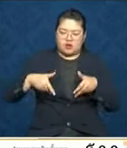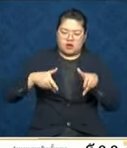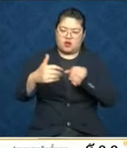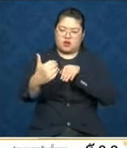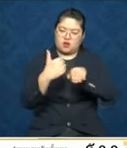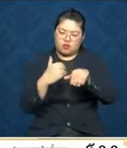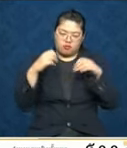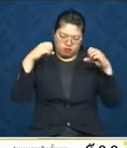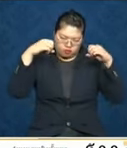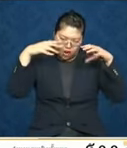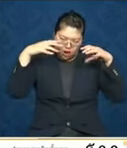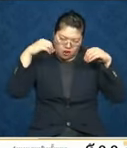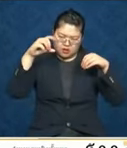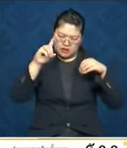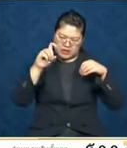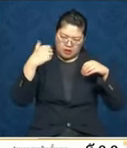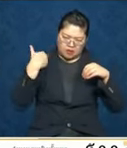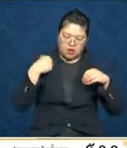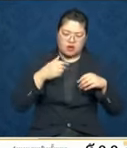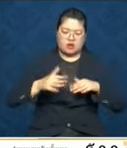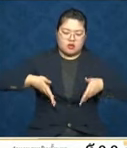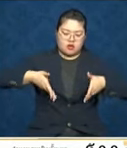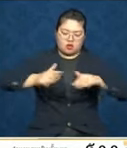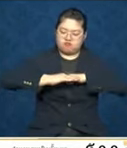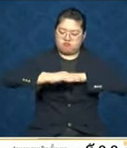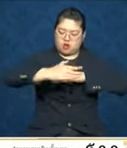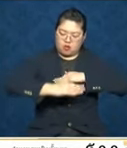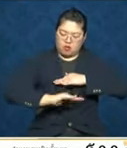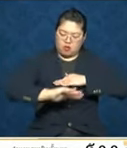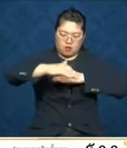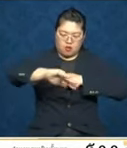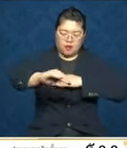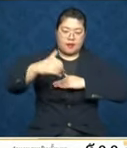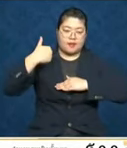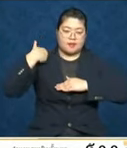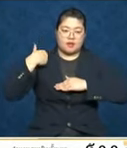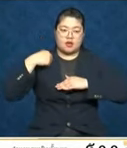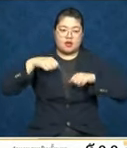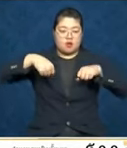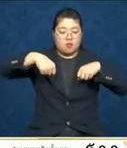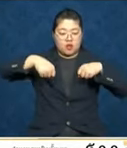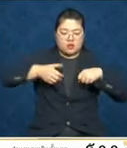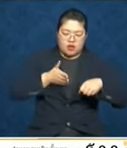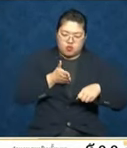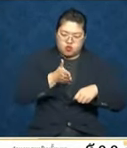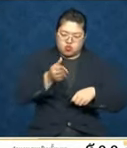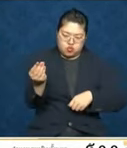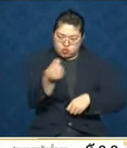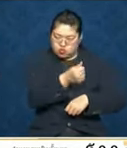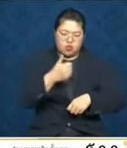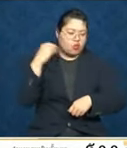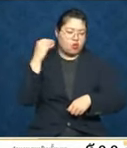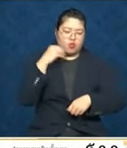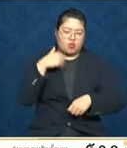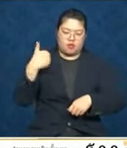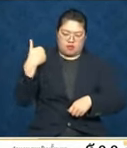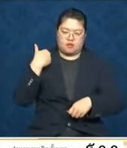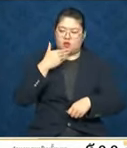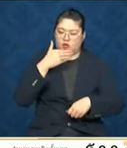ไฟติดบ้างไม่ติดบ้างถนนเป็นหลุมเป็นบ่อเป็นลูกคลื่นแล้วก็มีมอเตอร์ไซค์ขับรถเร็วตลอดเวลานะครับคือมันไม่